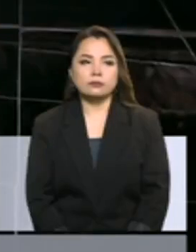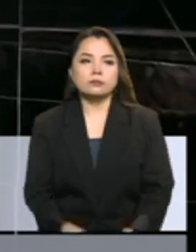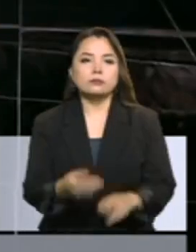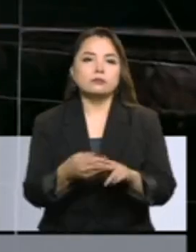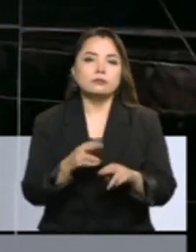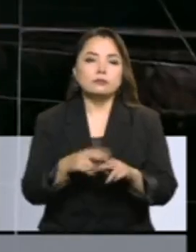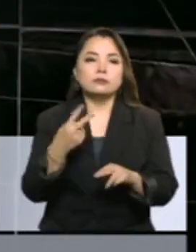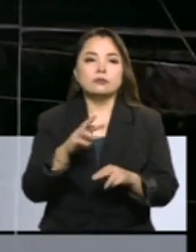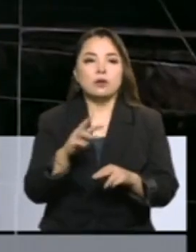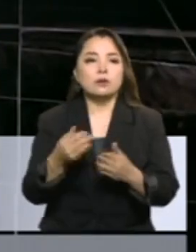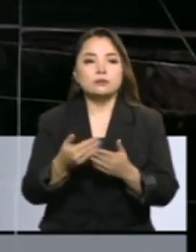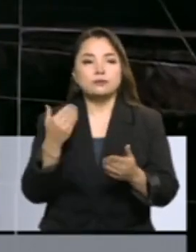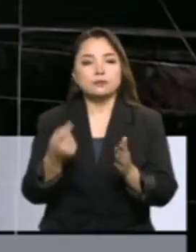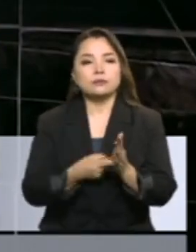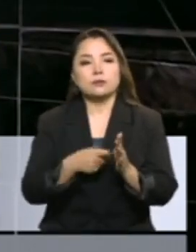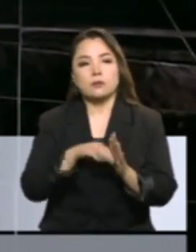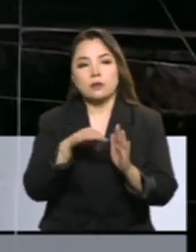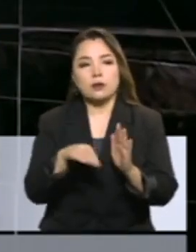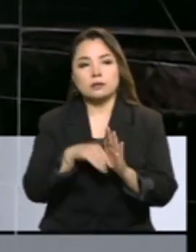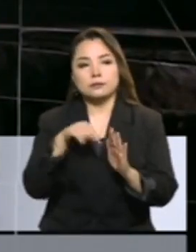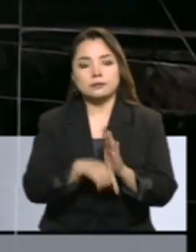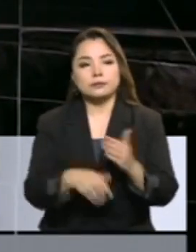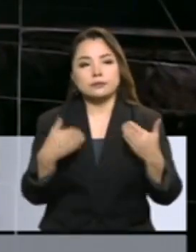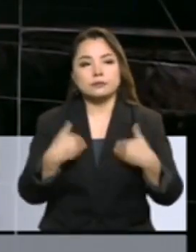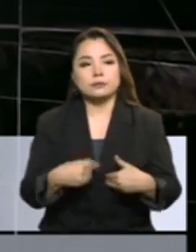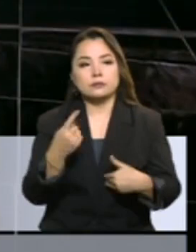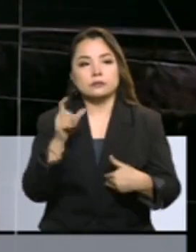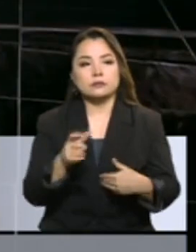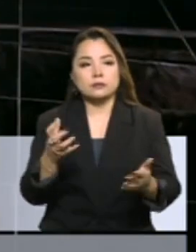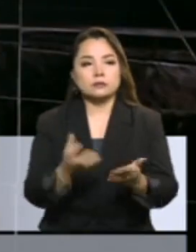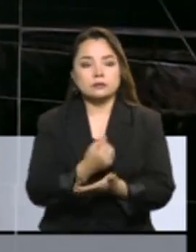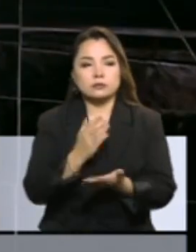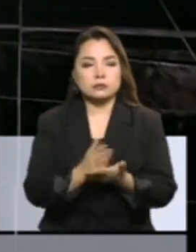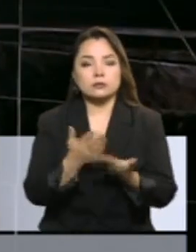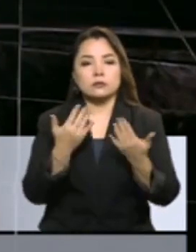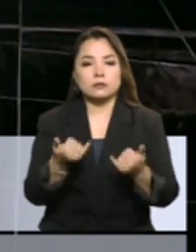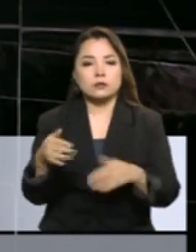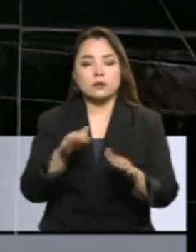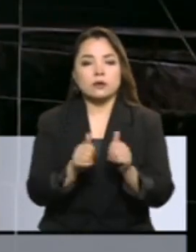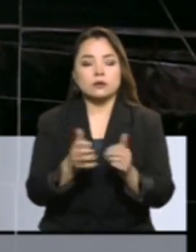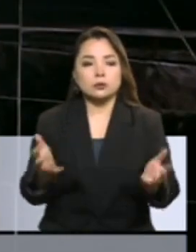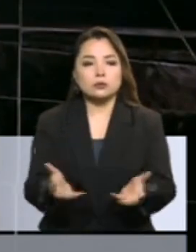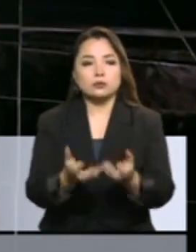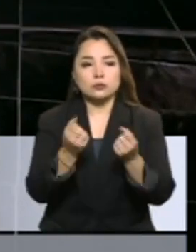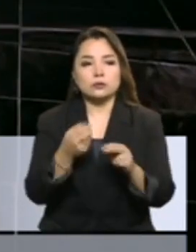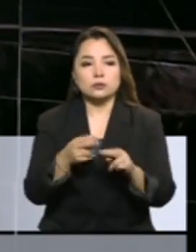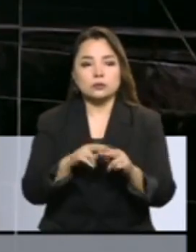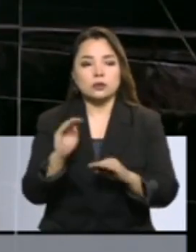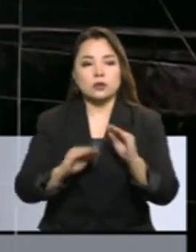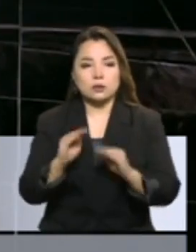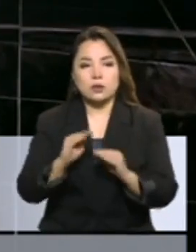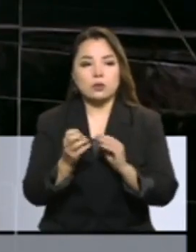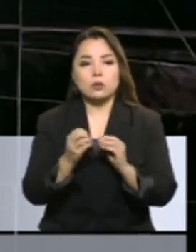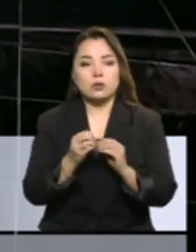Осыдан 20 минут бұрын шахтаның астынан тағы бір кеншінің денесі табылды. Қазір оқиға орнында Таукен құтқарушыларынан жасақталған